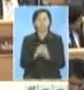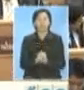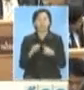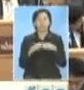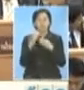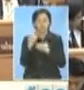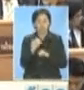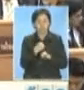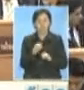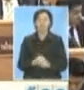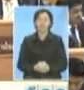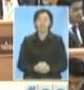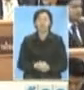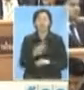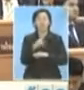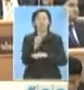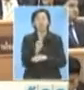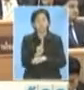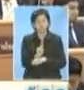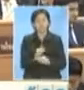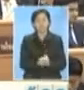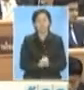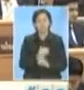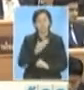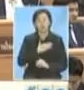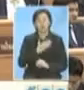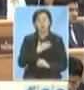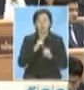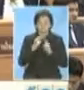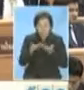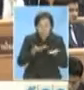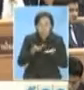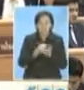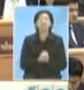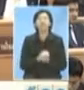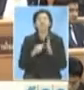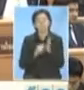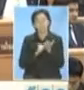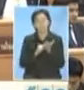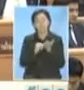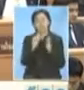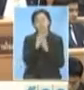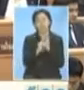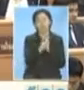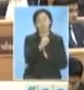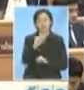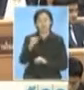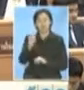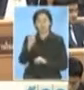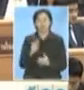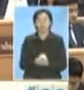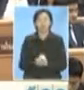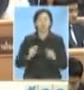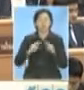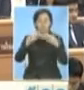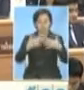ธิปัตย์เรียนท่านประธานนะผมได้สงวนคำแปลยติของผมไว้ในมาตรา24ในส่วนของกระทรวงอุ